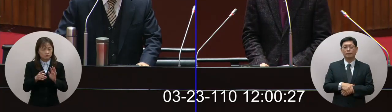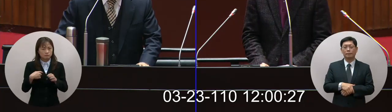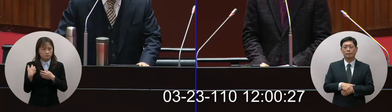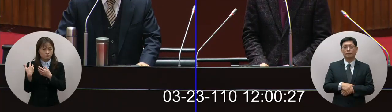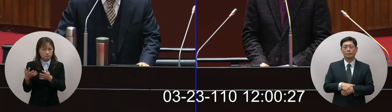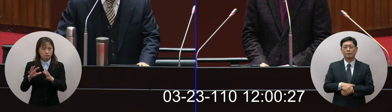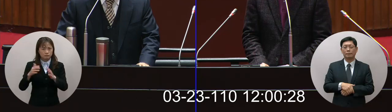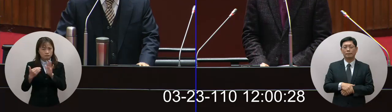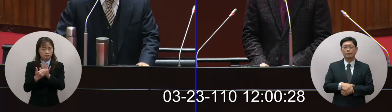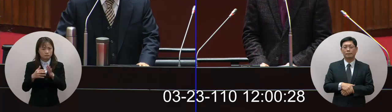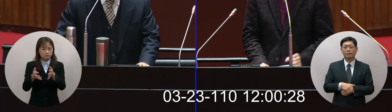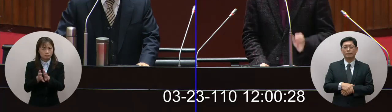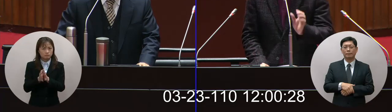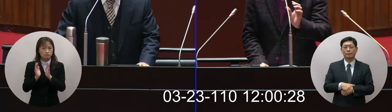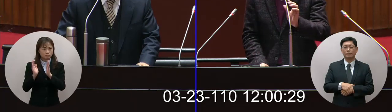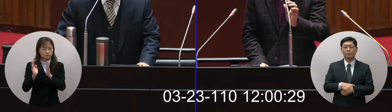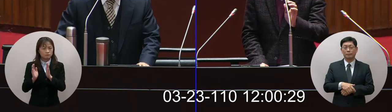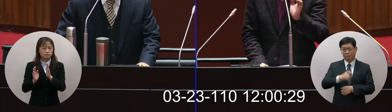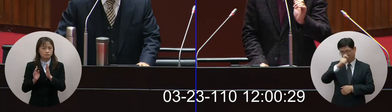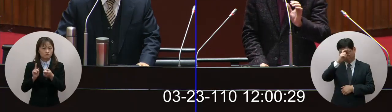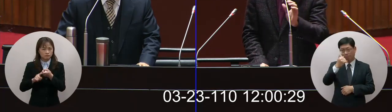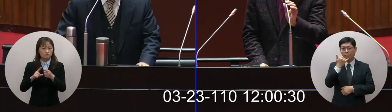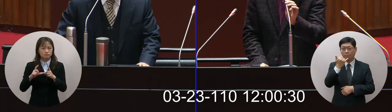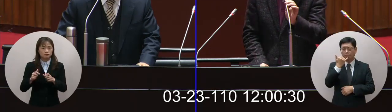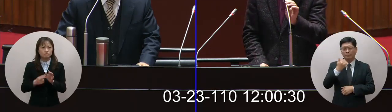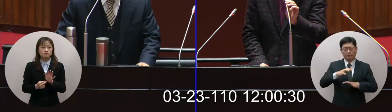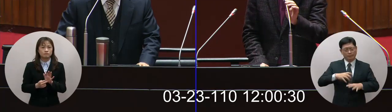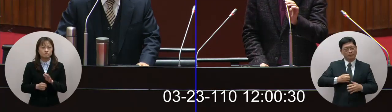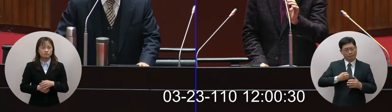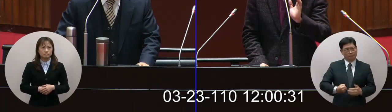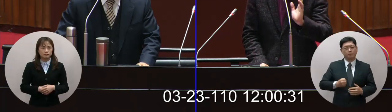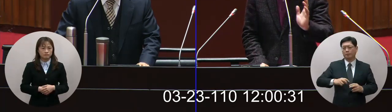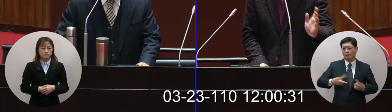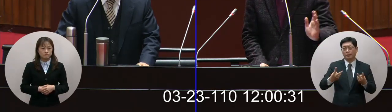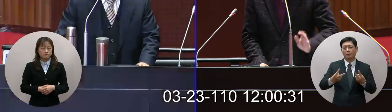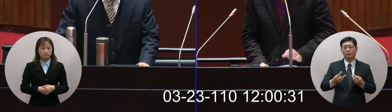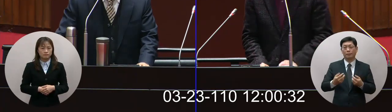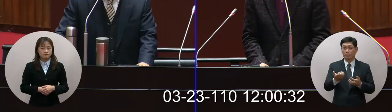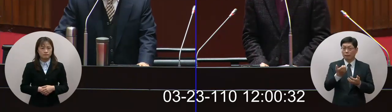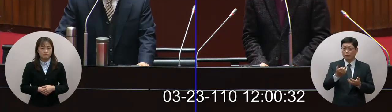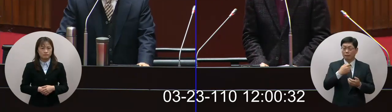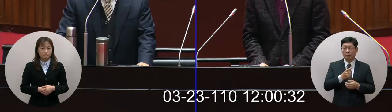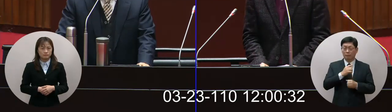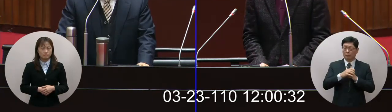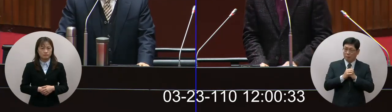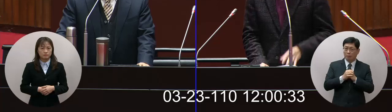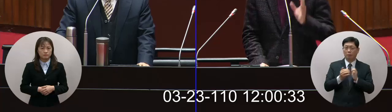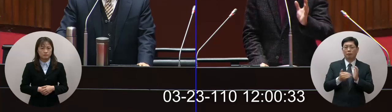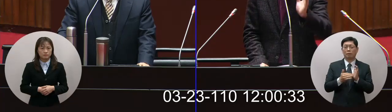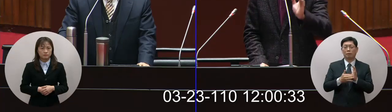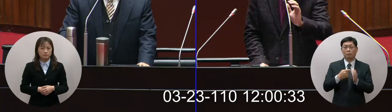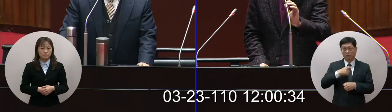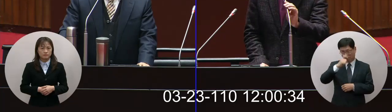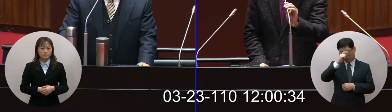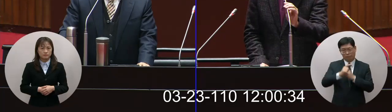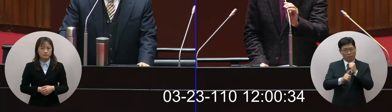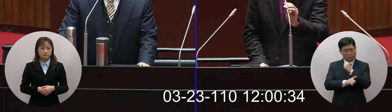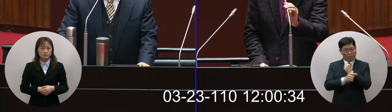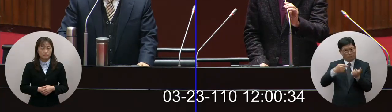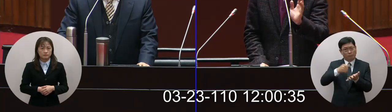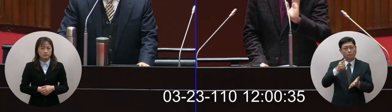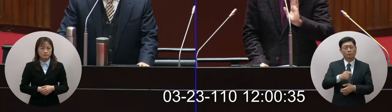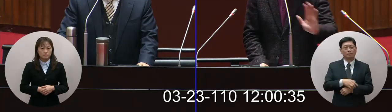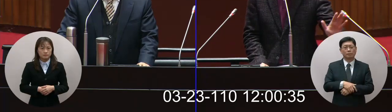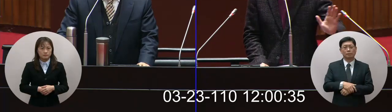防部正确的回答。 哦，希望说能痛定思痛啊。我们刚刚默哀过了，希望这是最后一次默